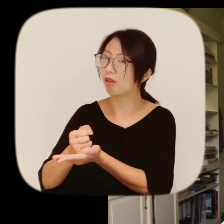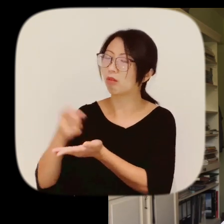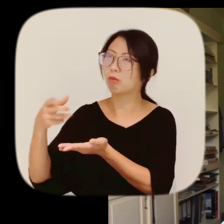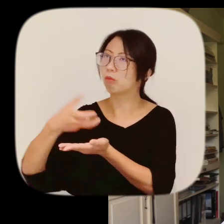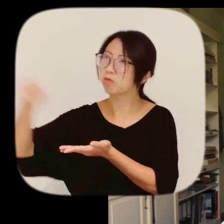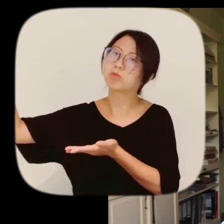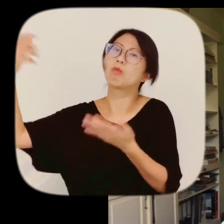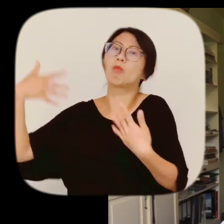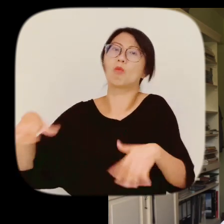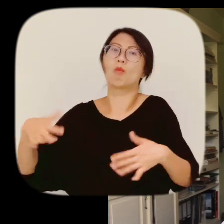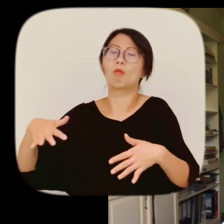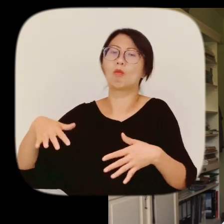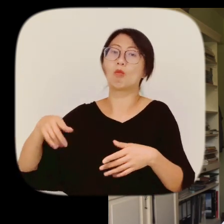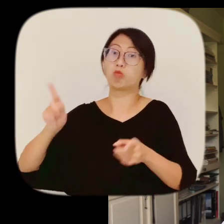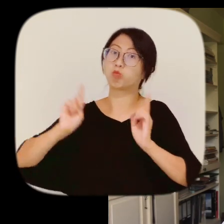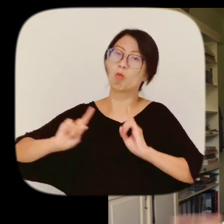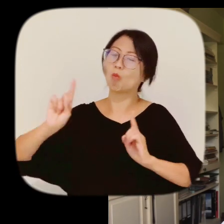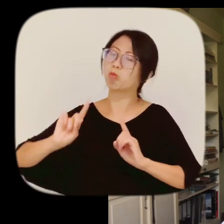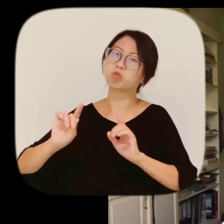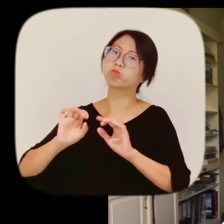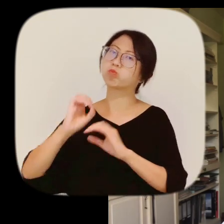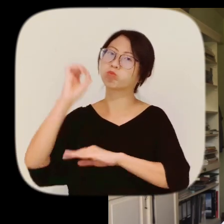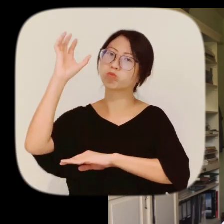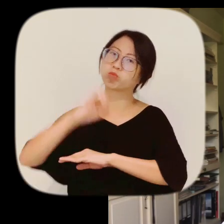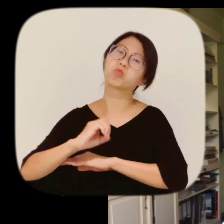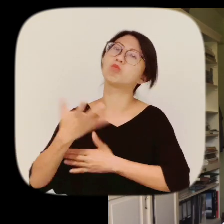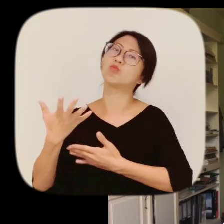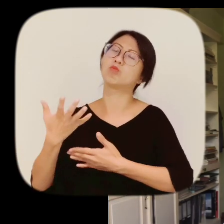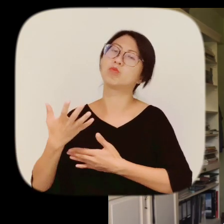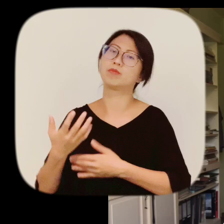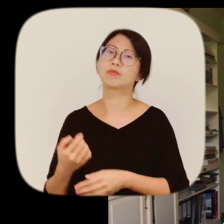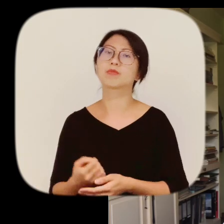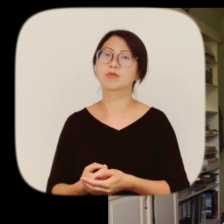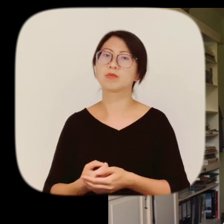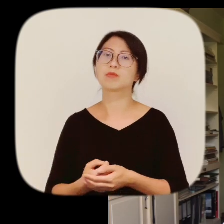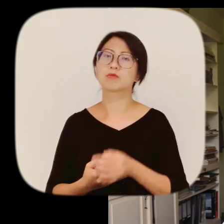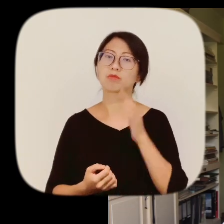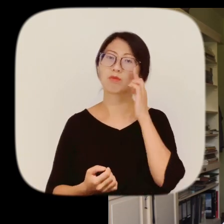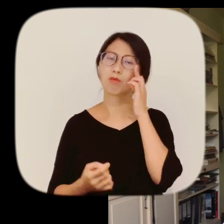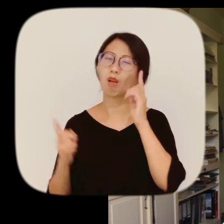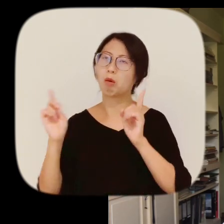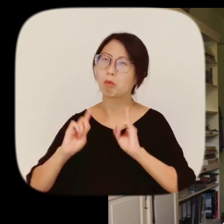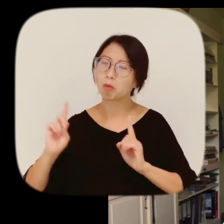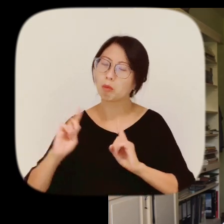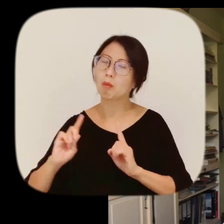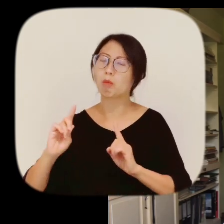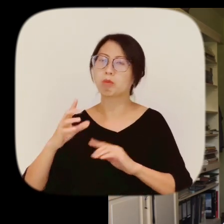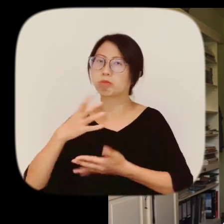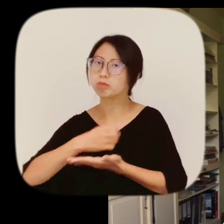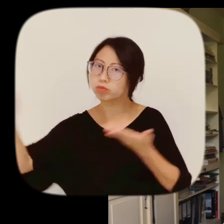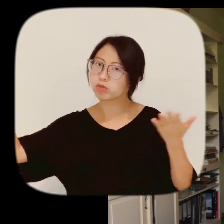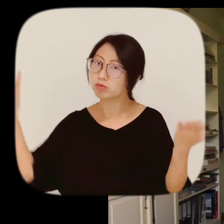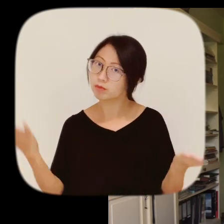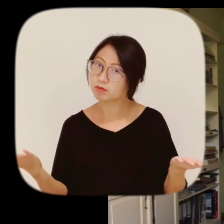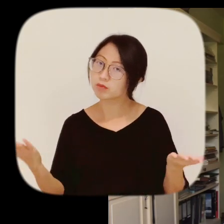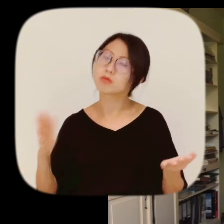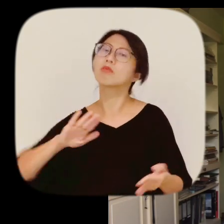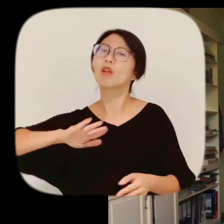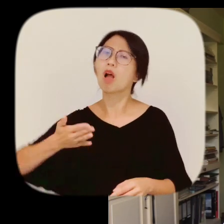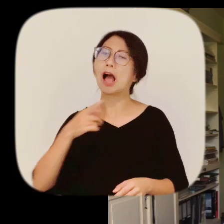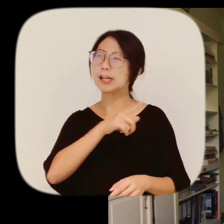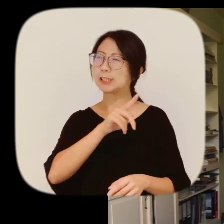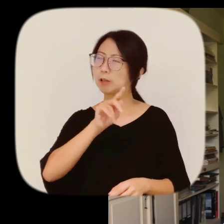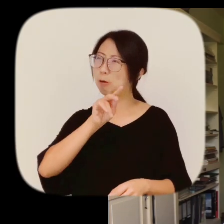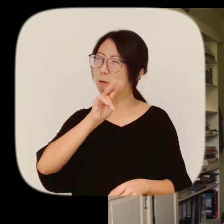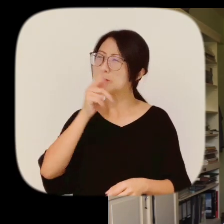passport就会被人收了他就会失去了自由但他可能他就会找到一个对他来说是他人